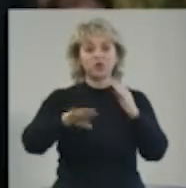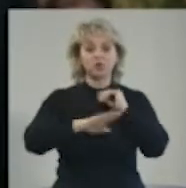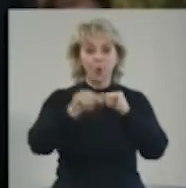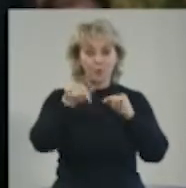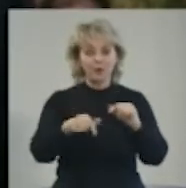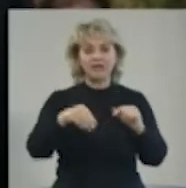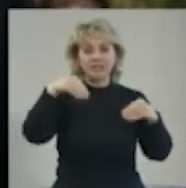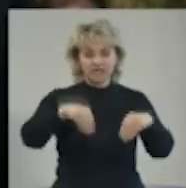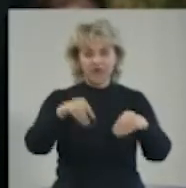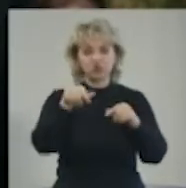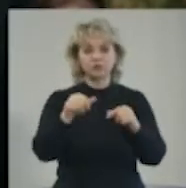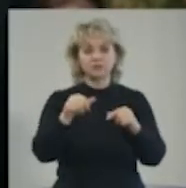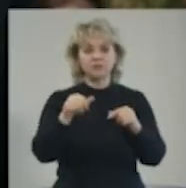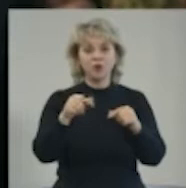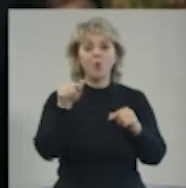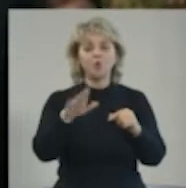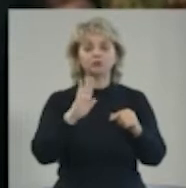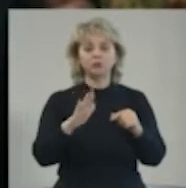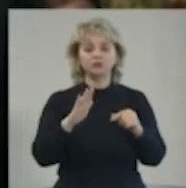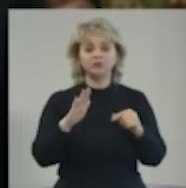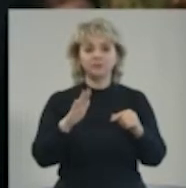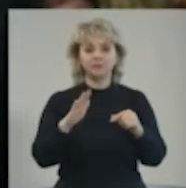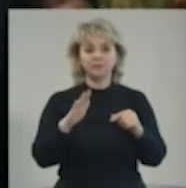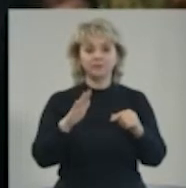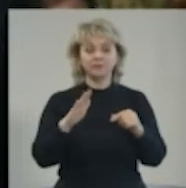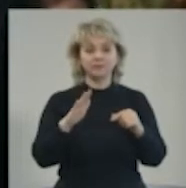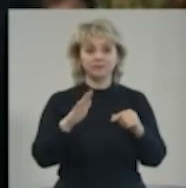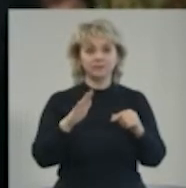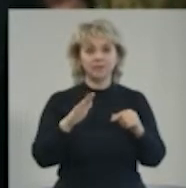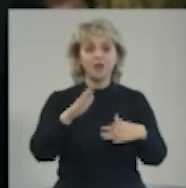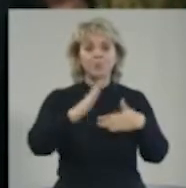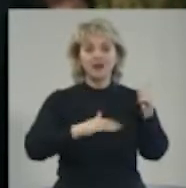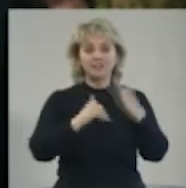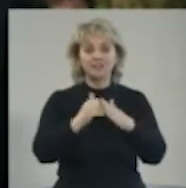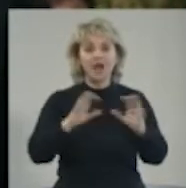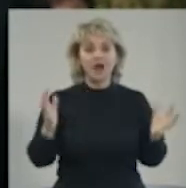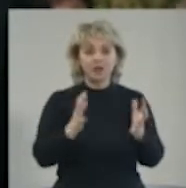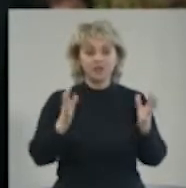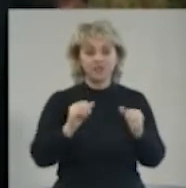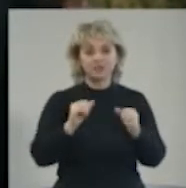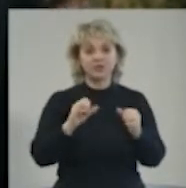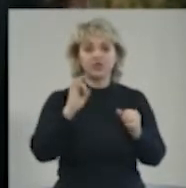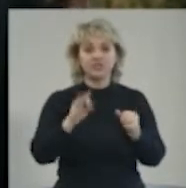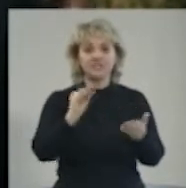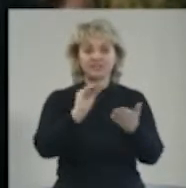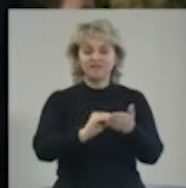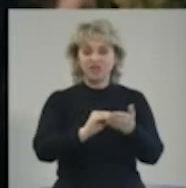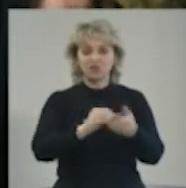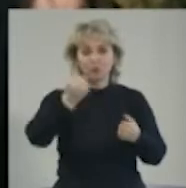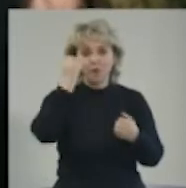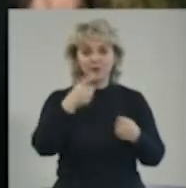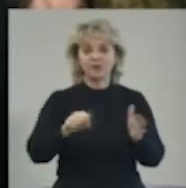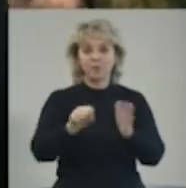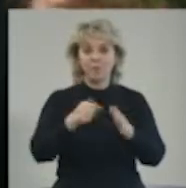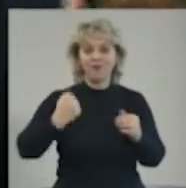тополь, саженец, он будет практически охранять и символизировать память о